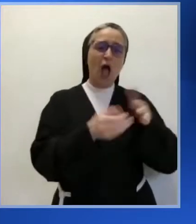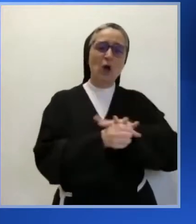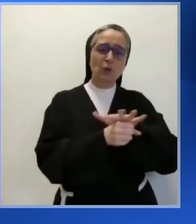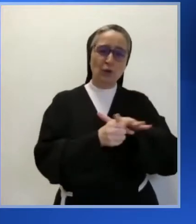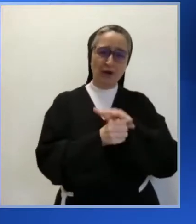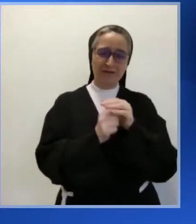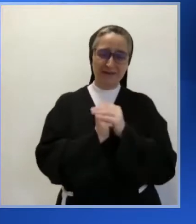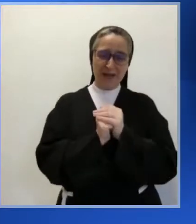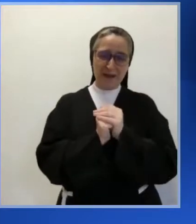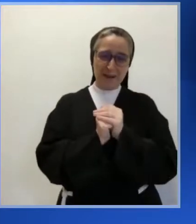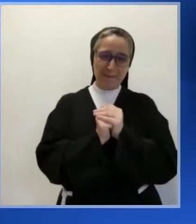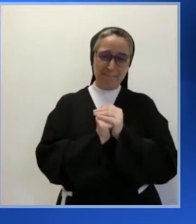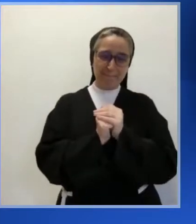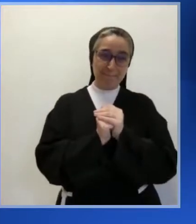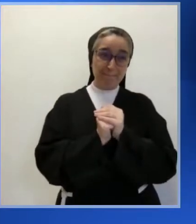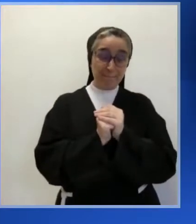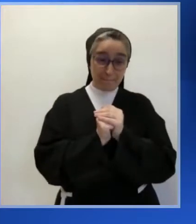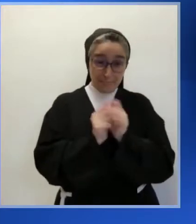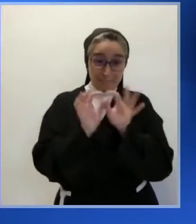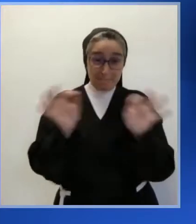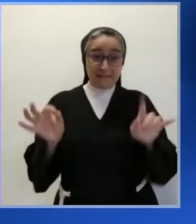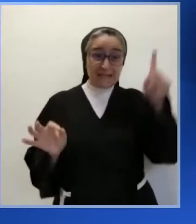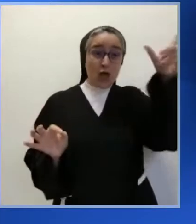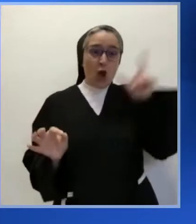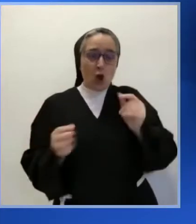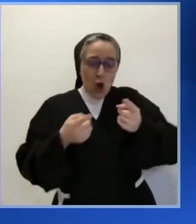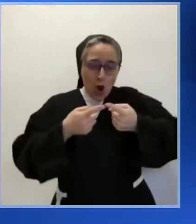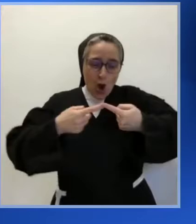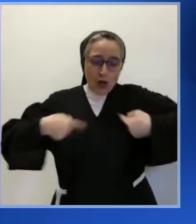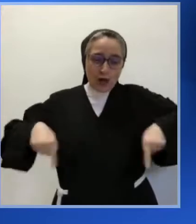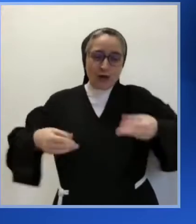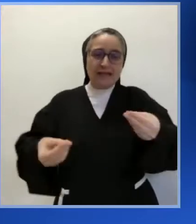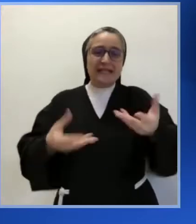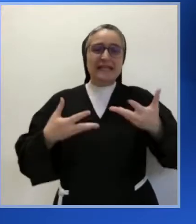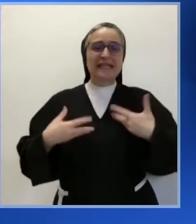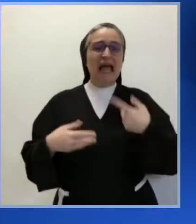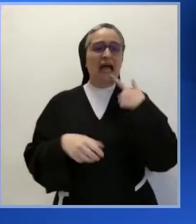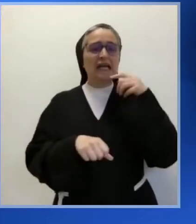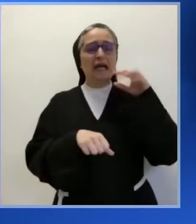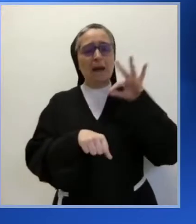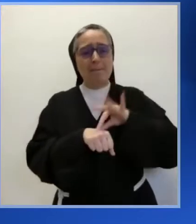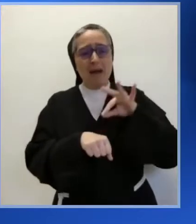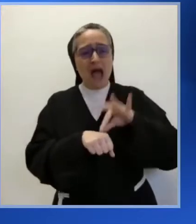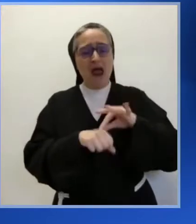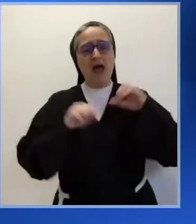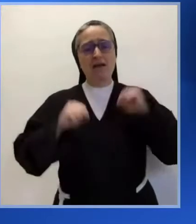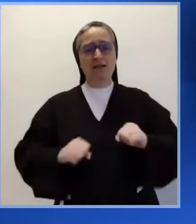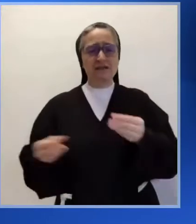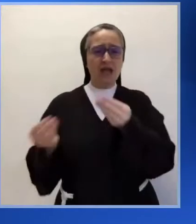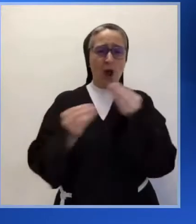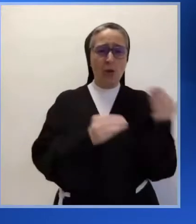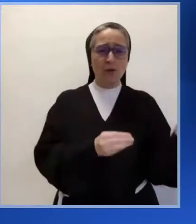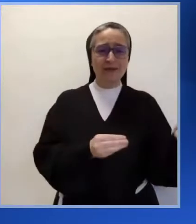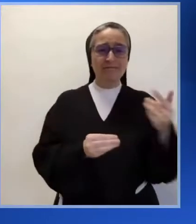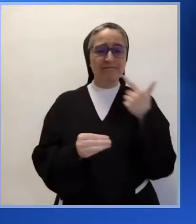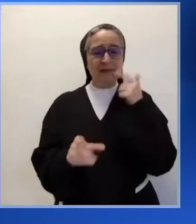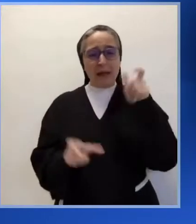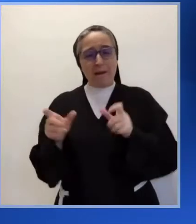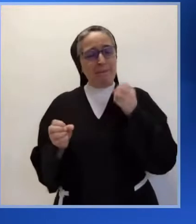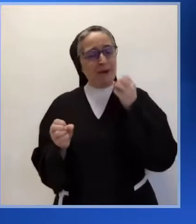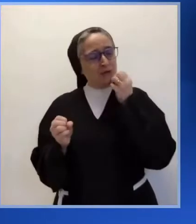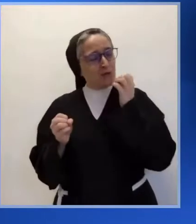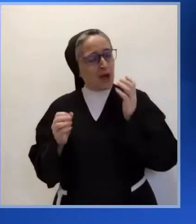Dio con noi. Concede salute ai malati e ispira tutte le persone di buona